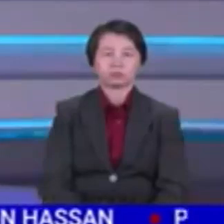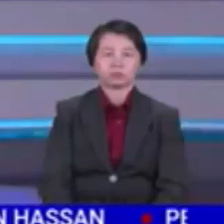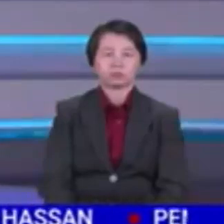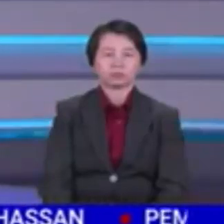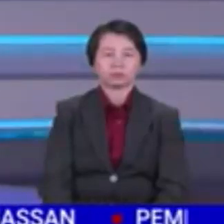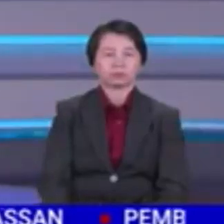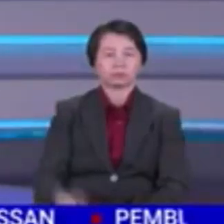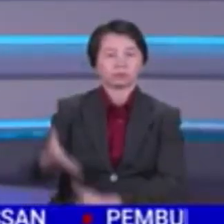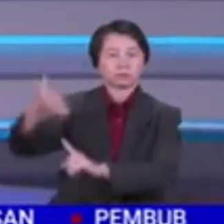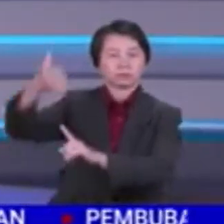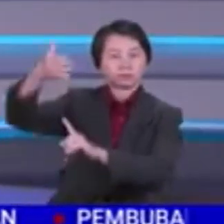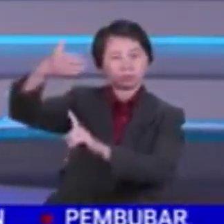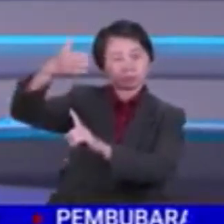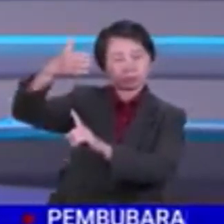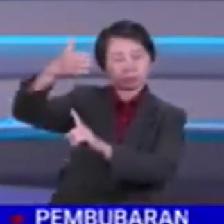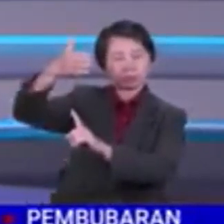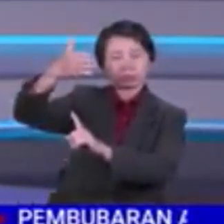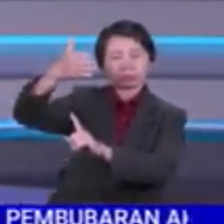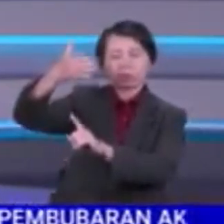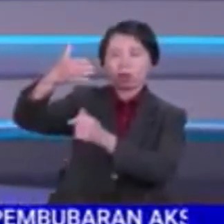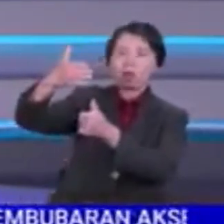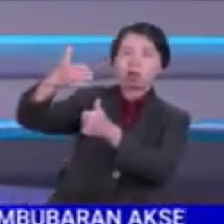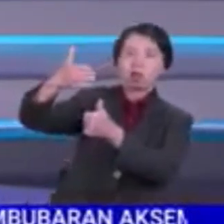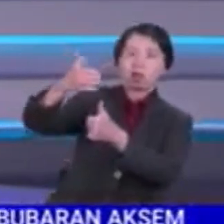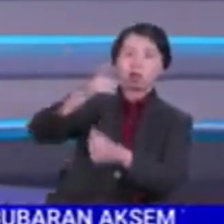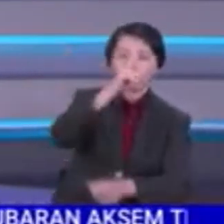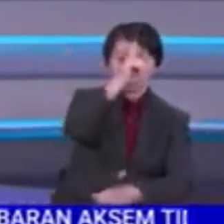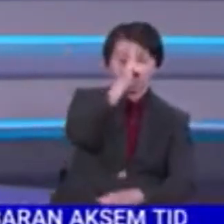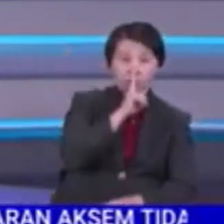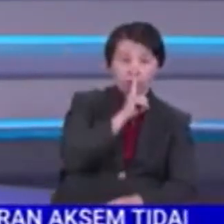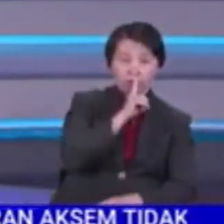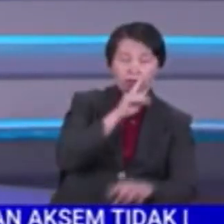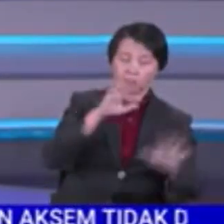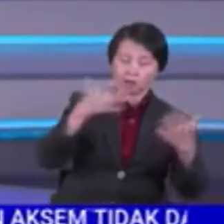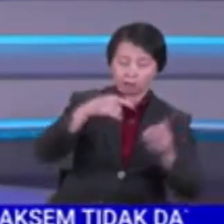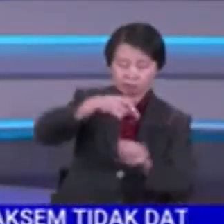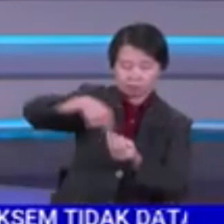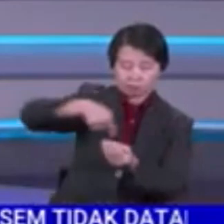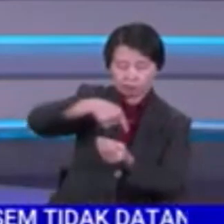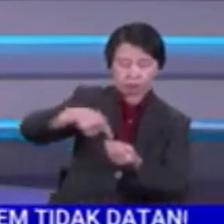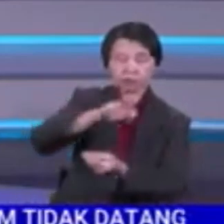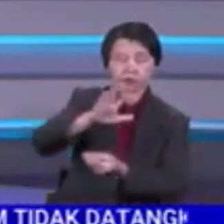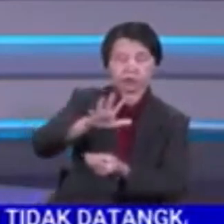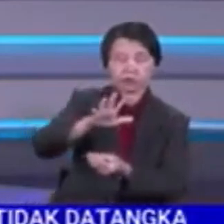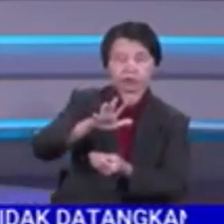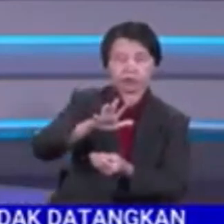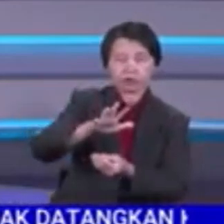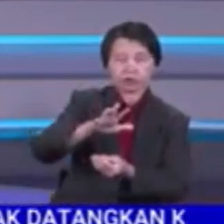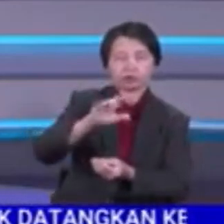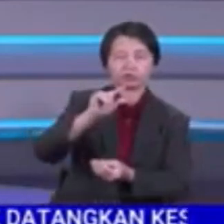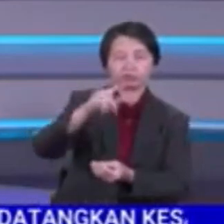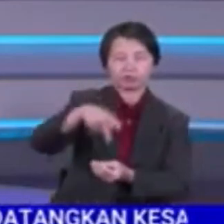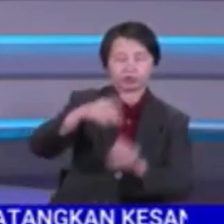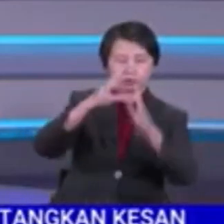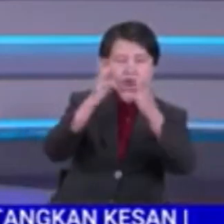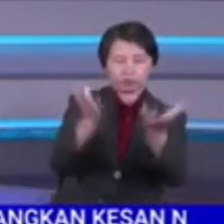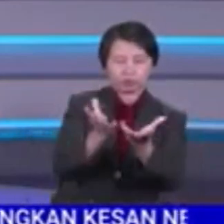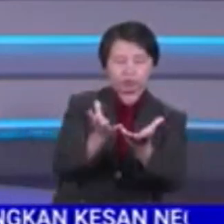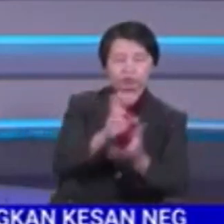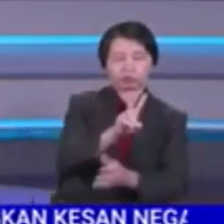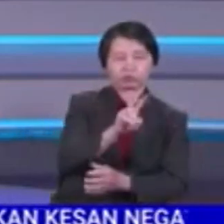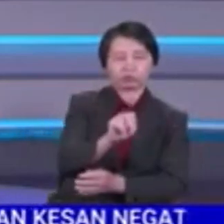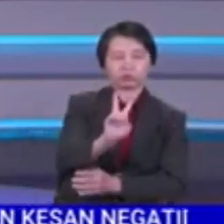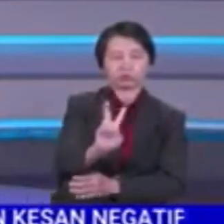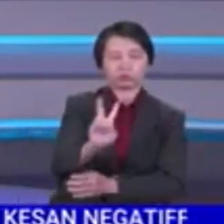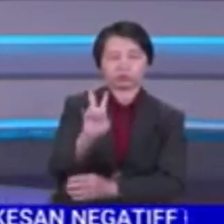Hai jalur Gemilang berkibar megah di Portugal selepas tamat pusingan kelima kejuaraan Junior JV dunia FHM